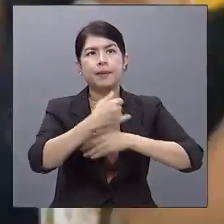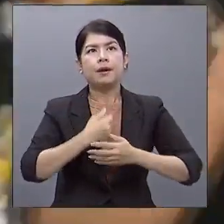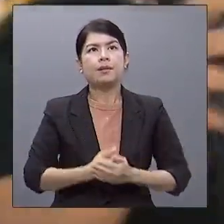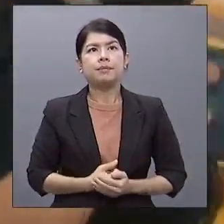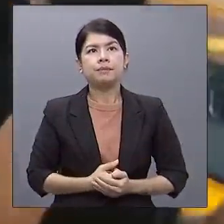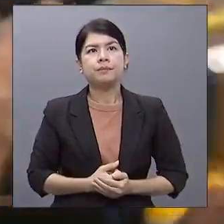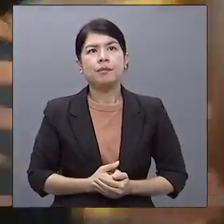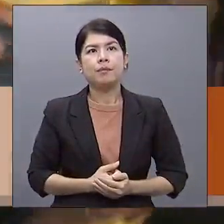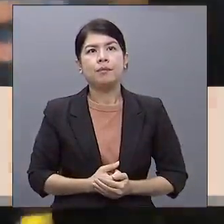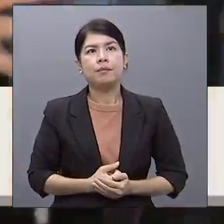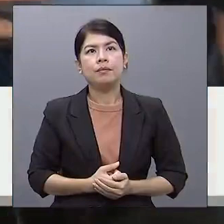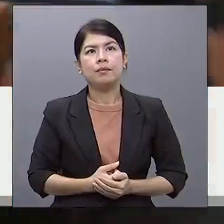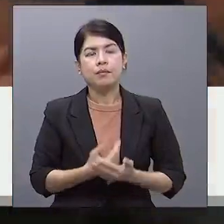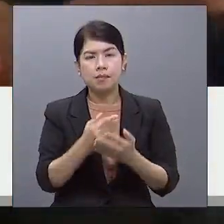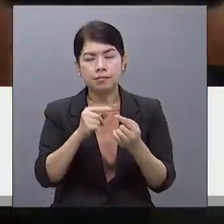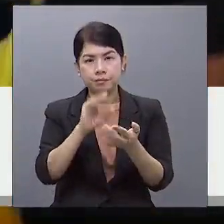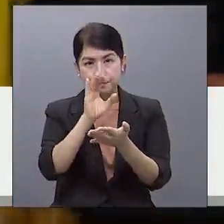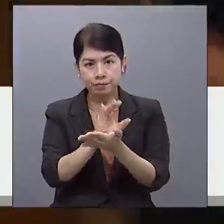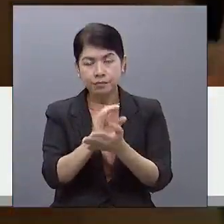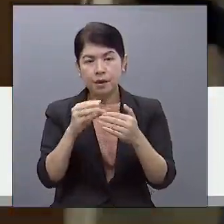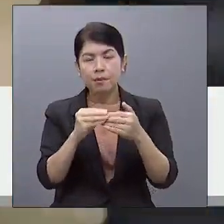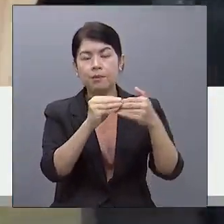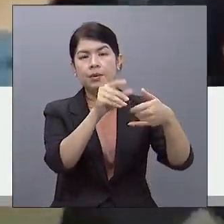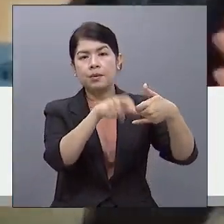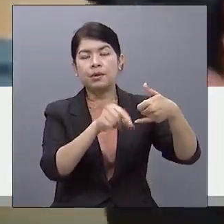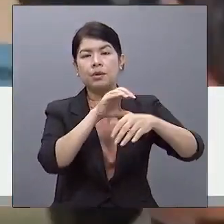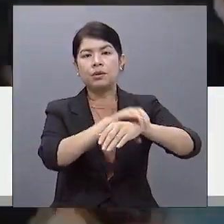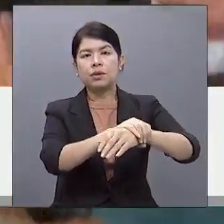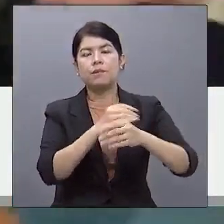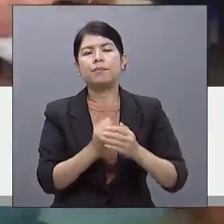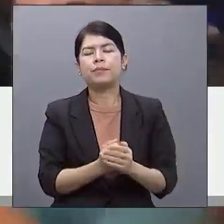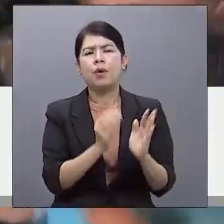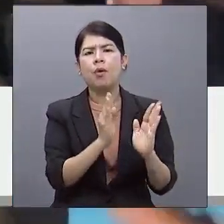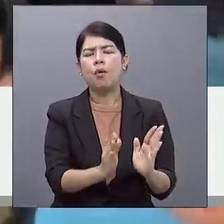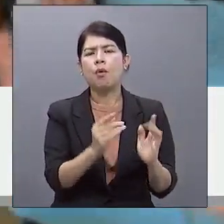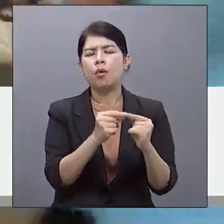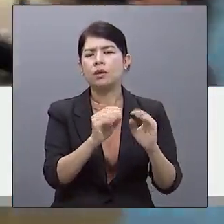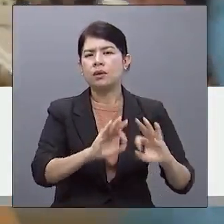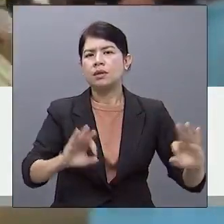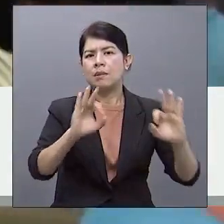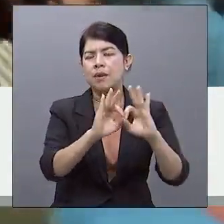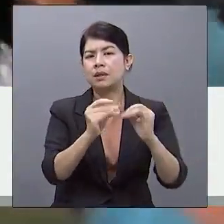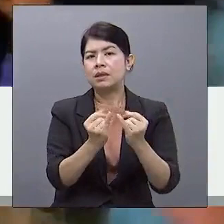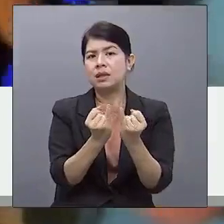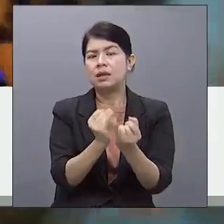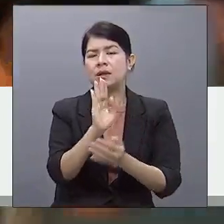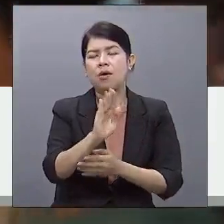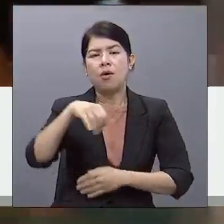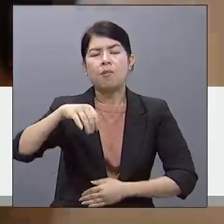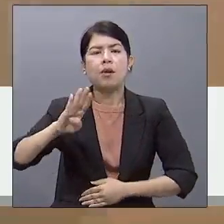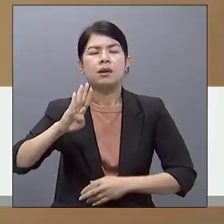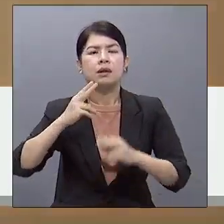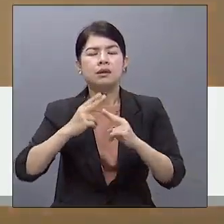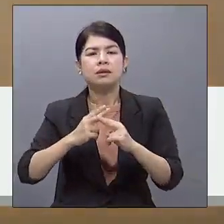ครองปรปปรามคุมตัวนายธีรพงษ์หรือว่าจิ๋วทองสุวรรณ 1ในศาลคีแมนคนสำคัญของเครือบริษัทเป็นต่อกรุ๊ป